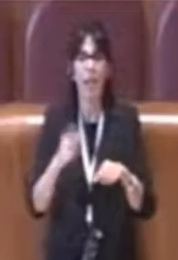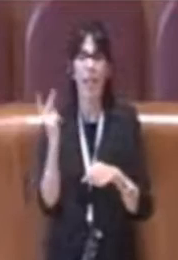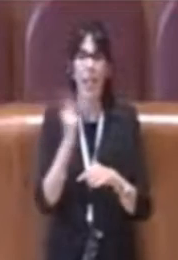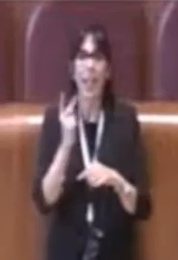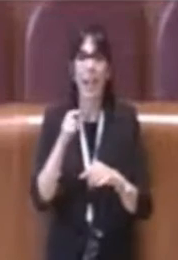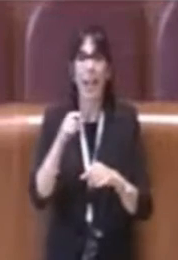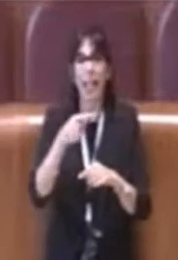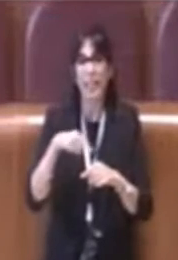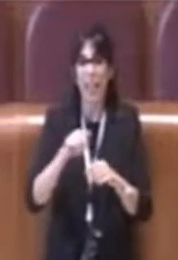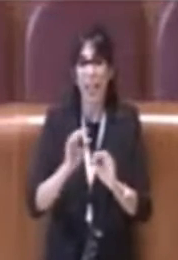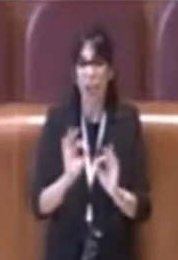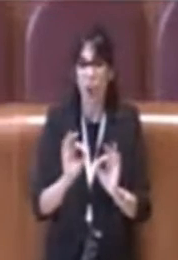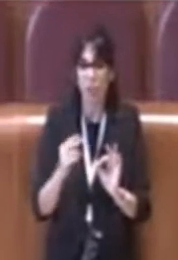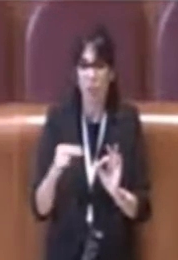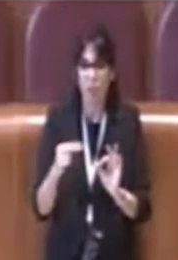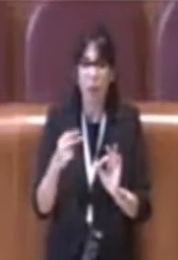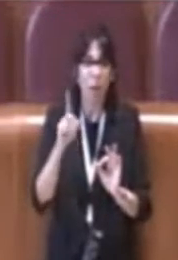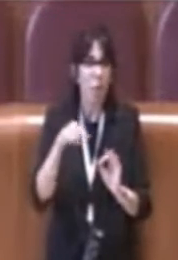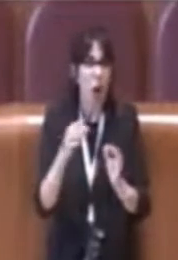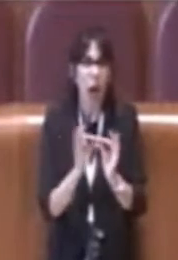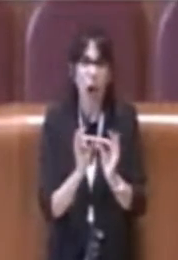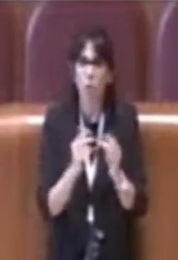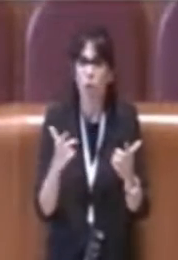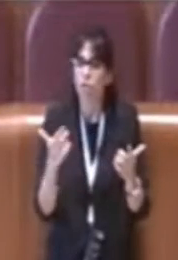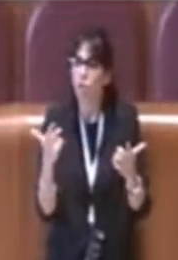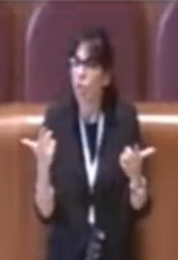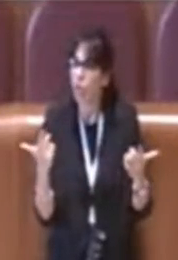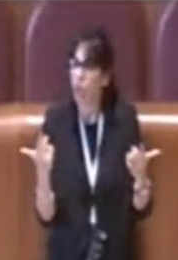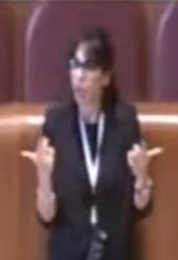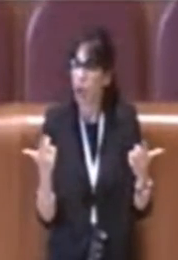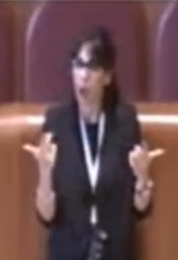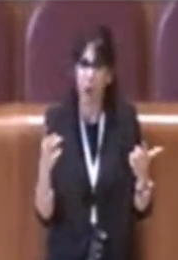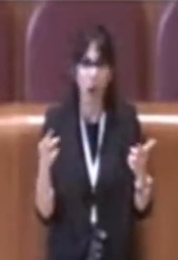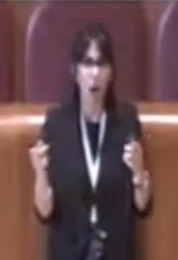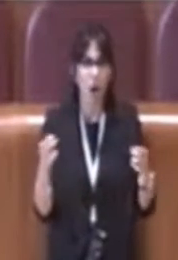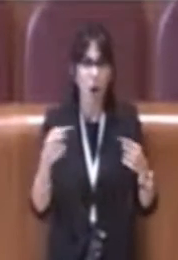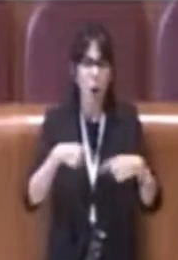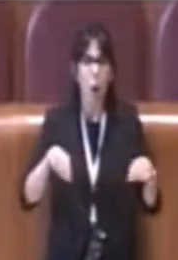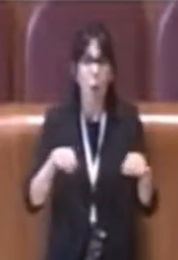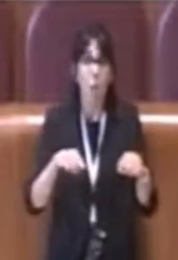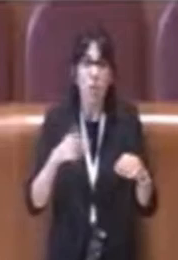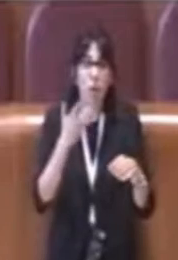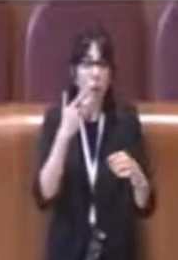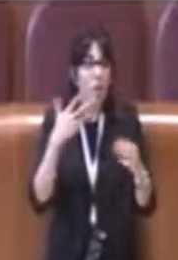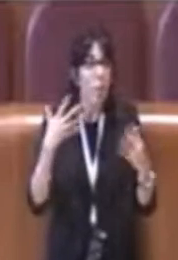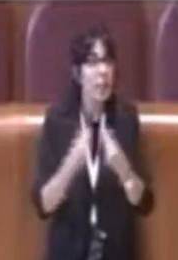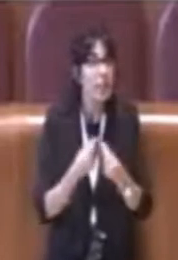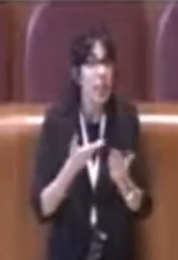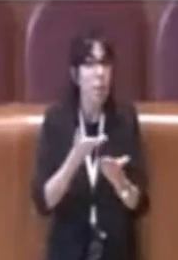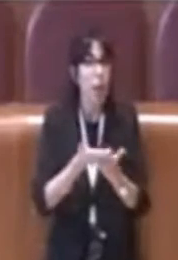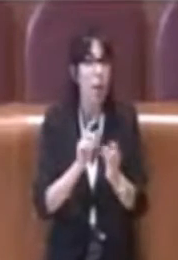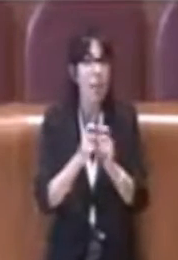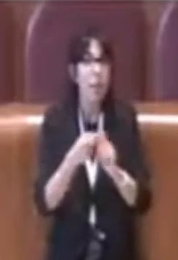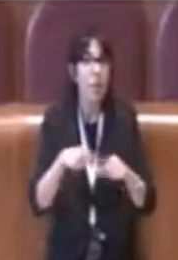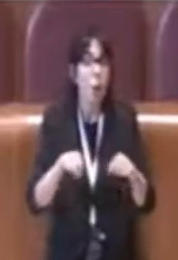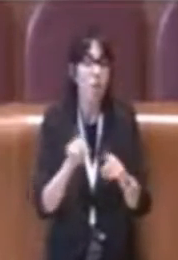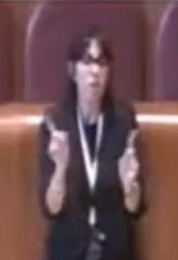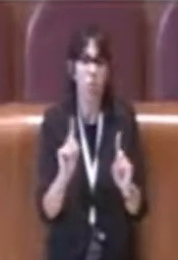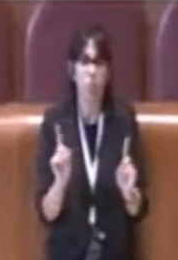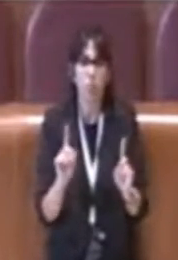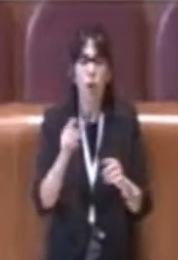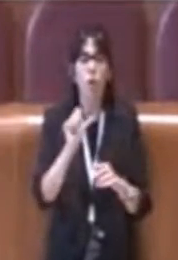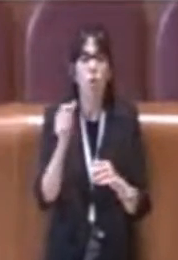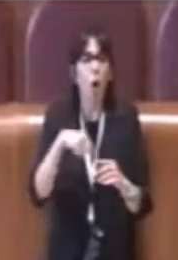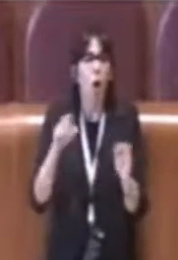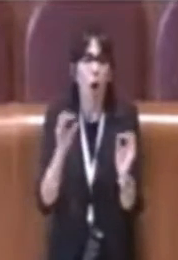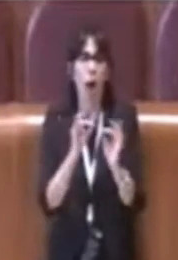così, dall'accordo anche non c'è nessun accordo, non c'era accordo in commissione di presentarli tutti insieme, abbiamo certamente trovato accordo